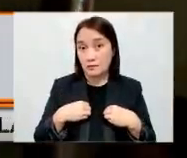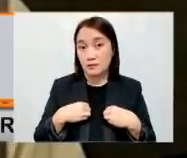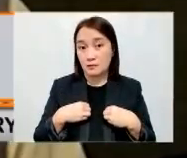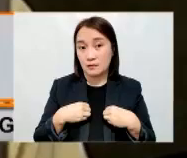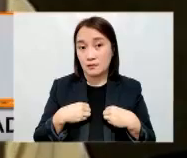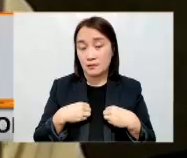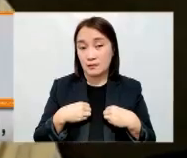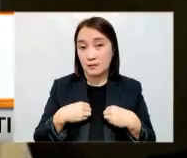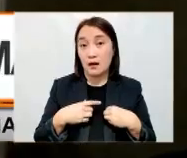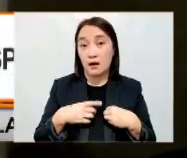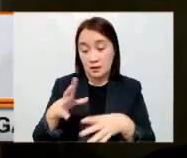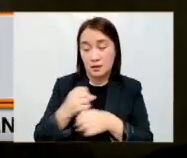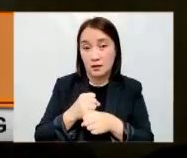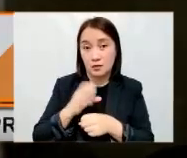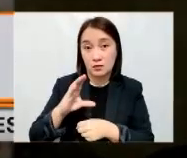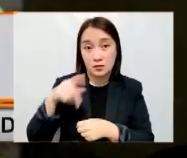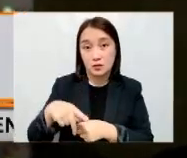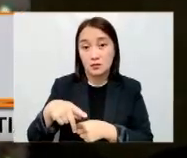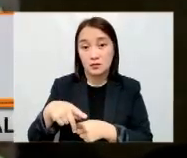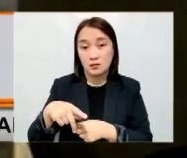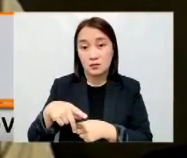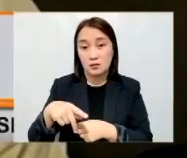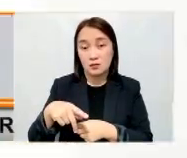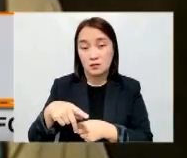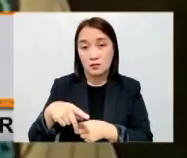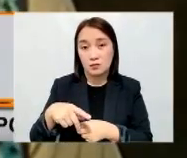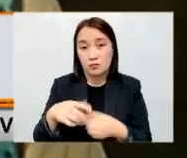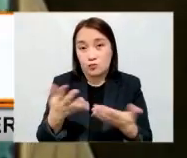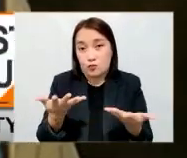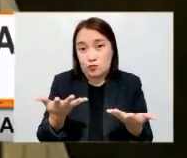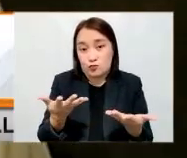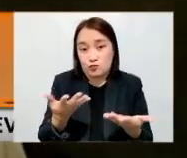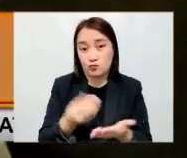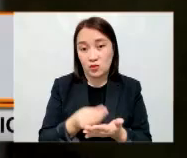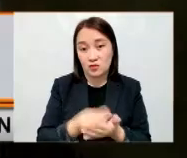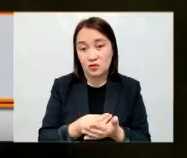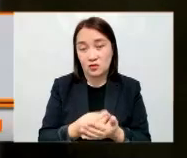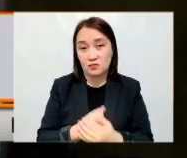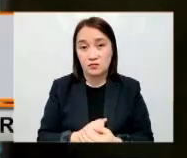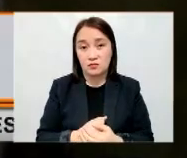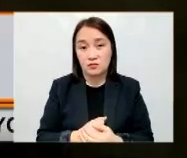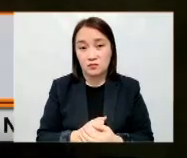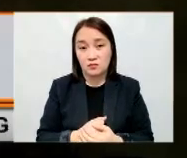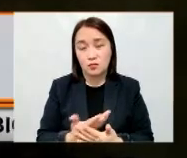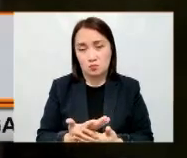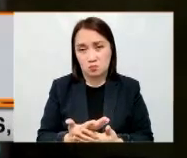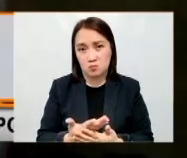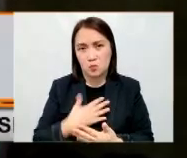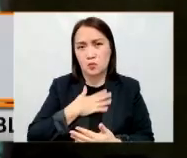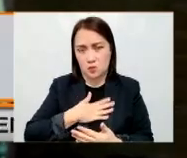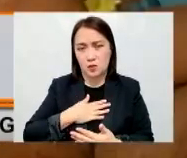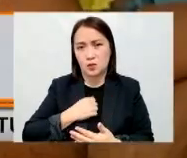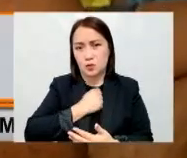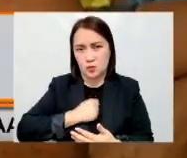niya. Eh kasi po, wala po akong pera nun. Sana magpatawad niya na ako. Sorry sa lahat ng mga